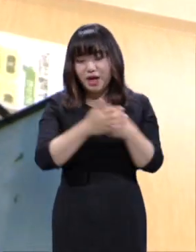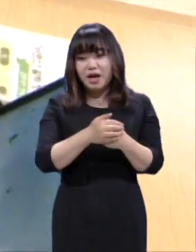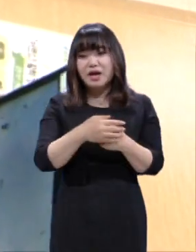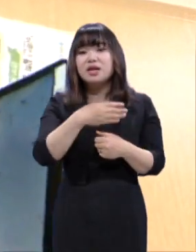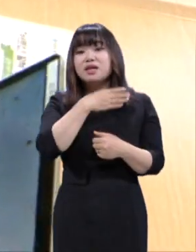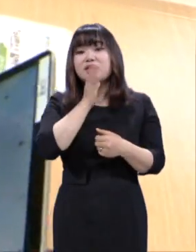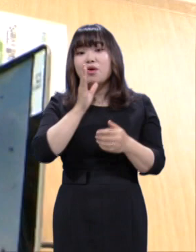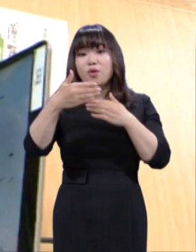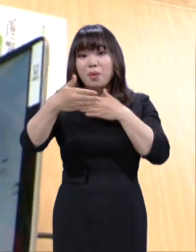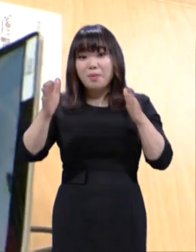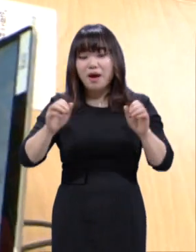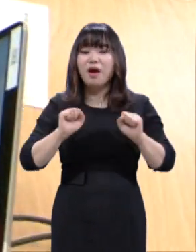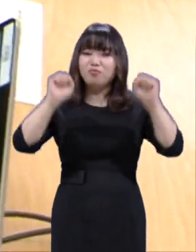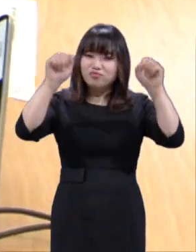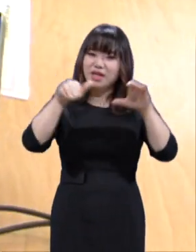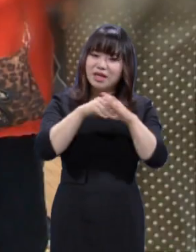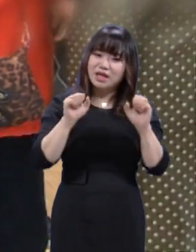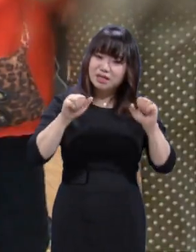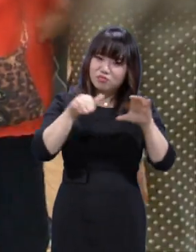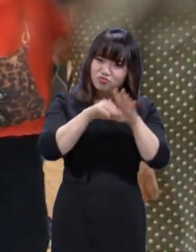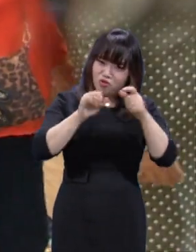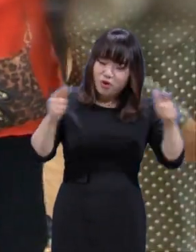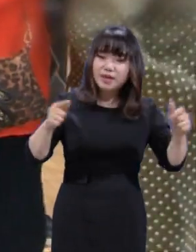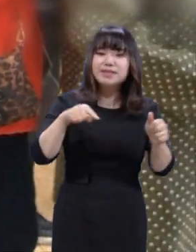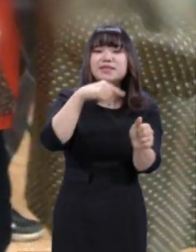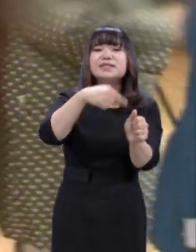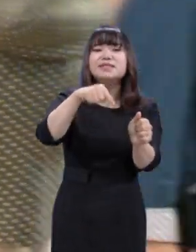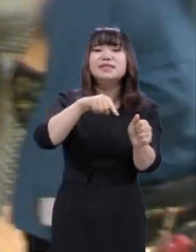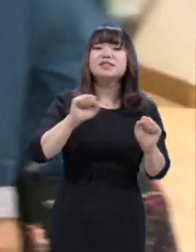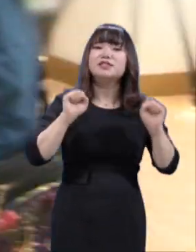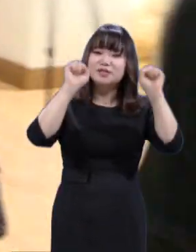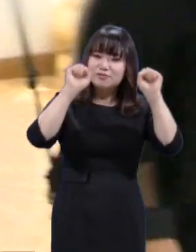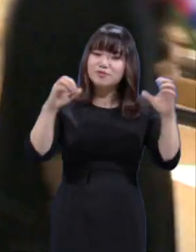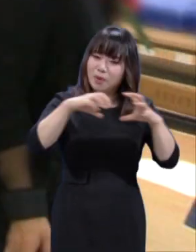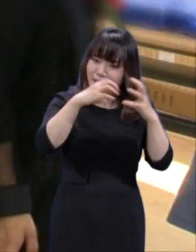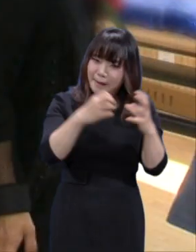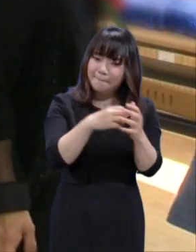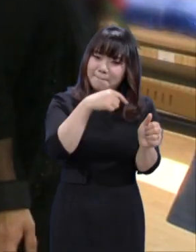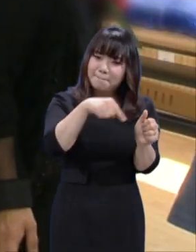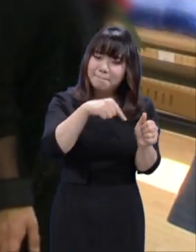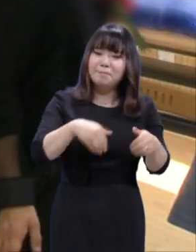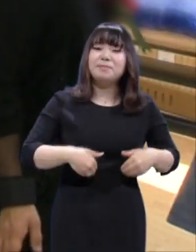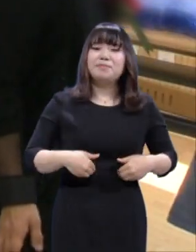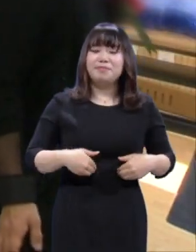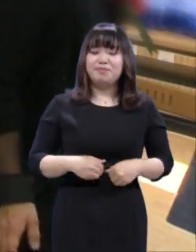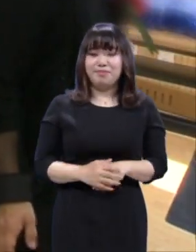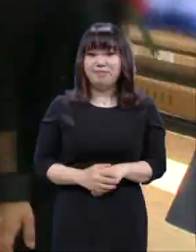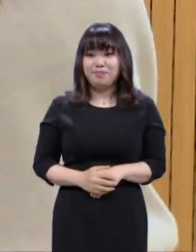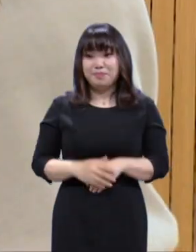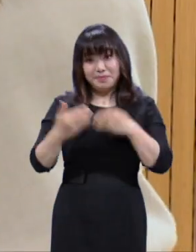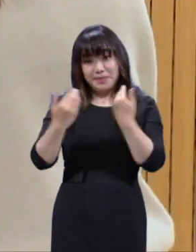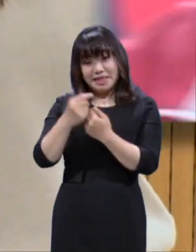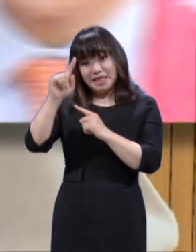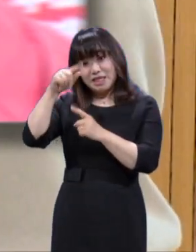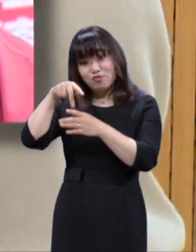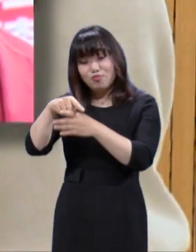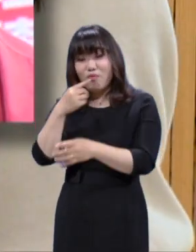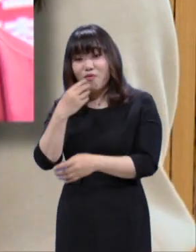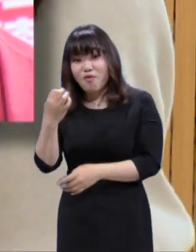경로당의 문화체육 프로그램을 확대해 노인들의 건강도 챙기겠다고 밝혔습니다. 반면 이성훈